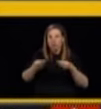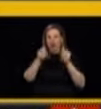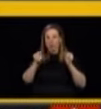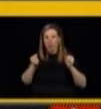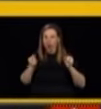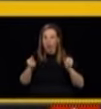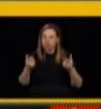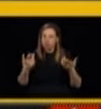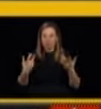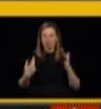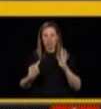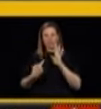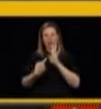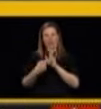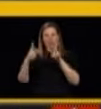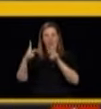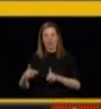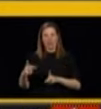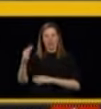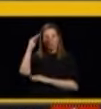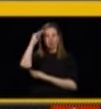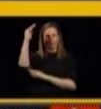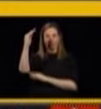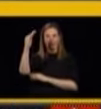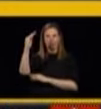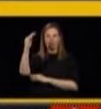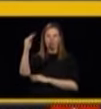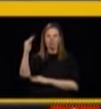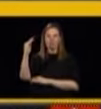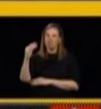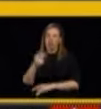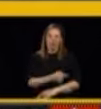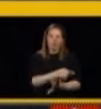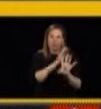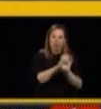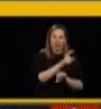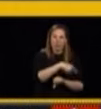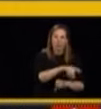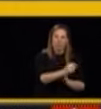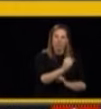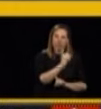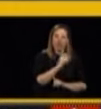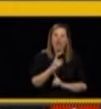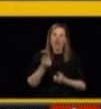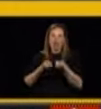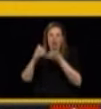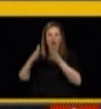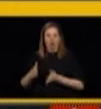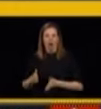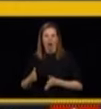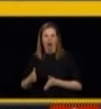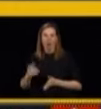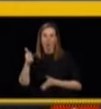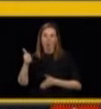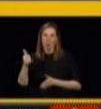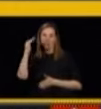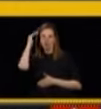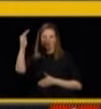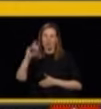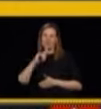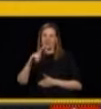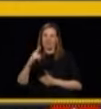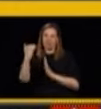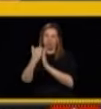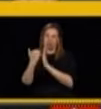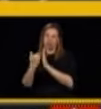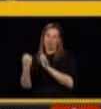qui est aux commandes habituellement dans les établissements, et les médecins sont habitués à ça aussi, c'est la gestionnaire ou le gestionnaire. Et c'est lui ou